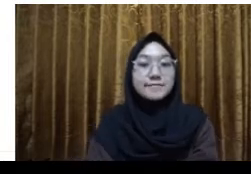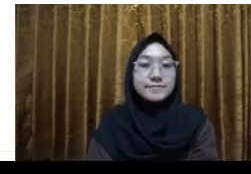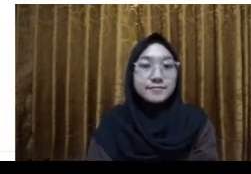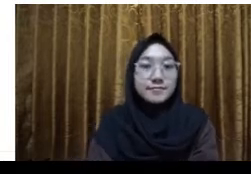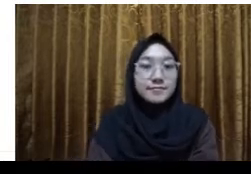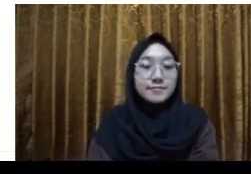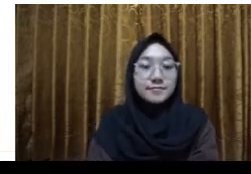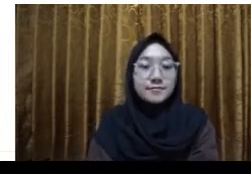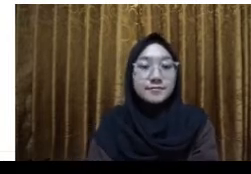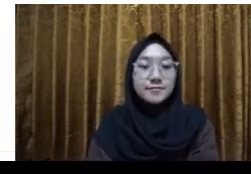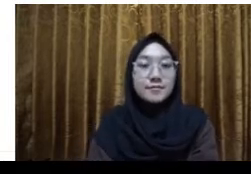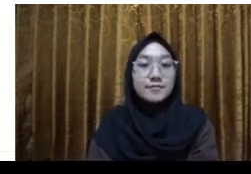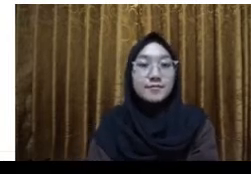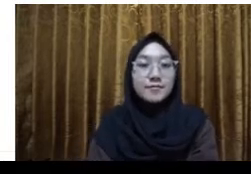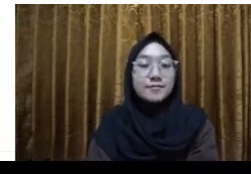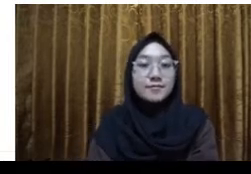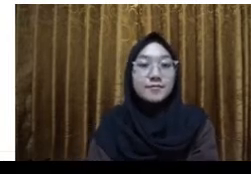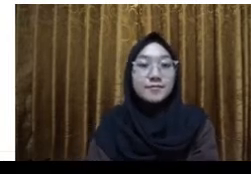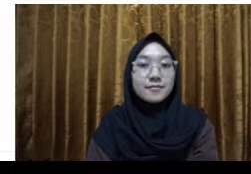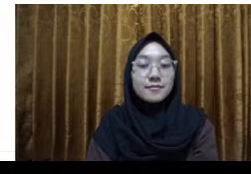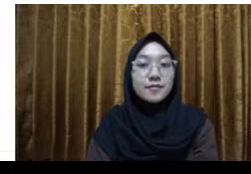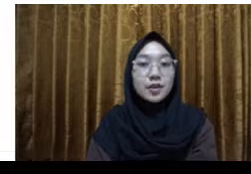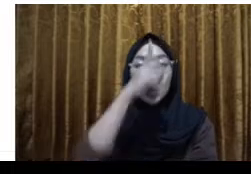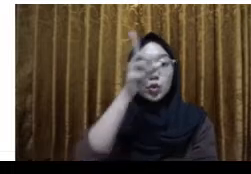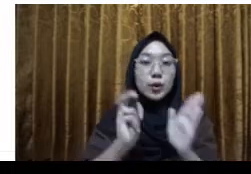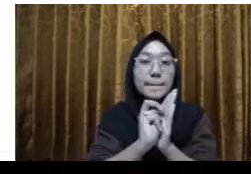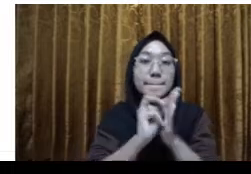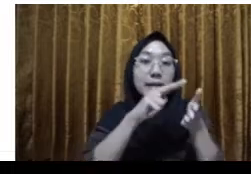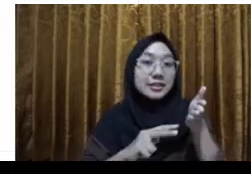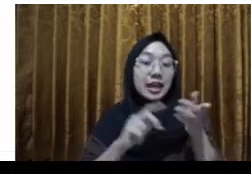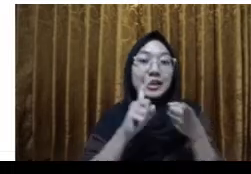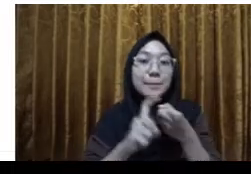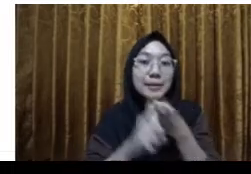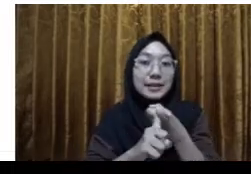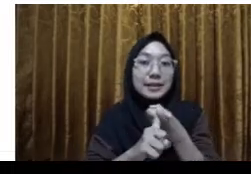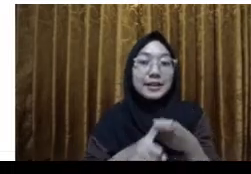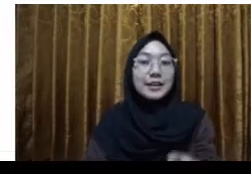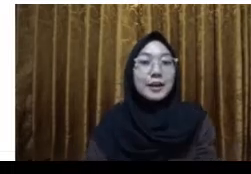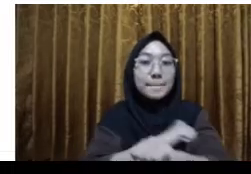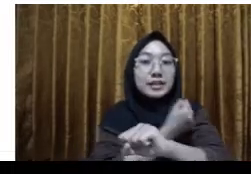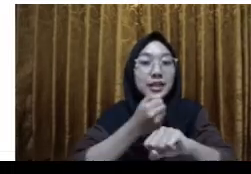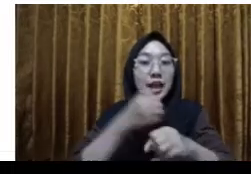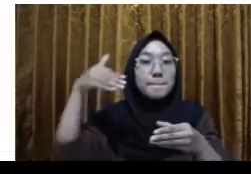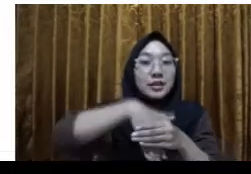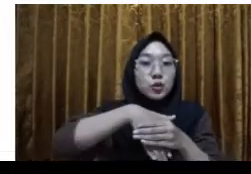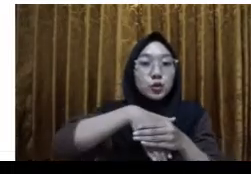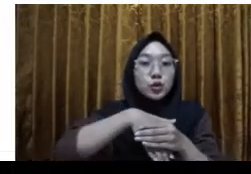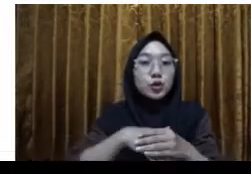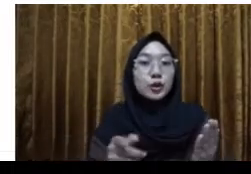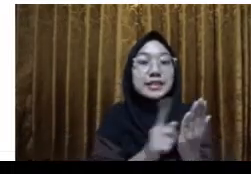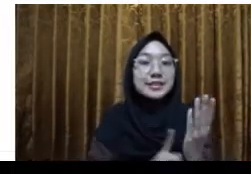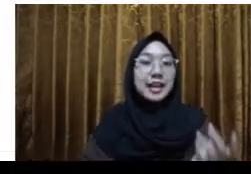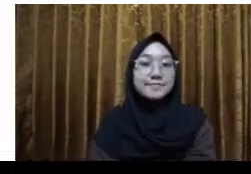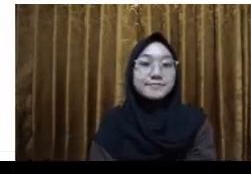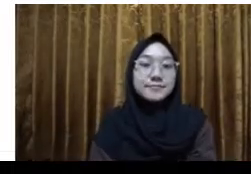delexserve.readme.txt. Nah, untuk membacanya teman-teman bisa masuk ke dalam txt ini dulu ya, readme. readme. Untuk